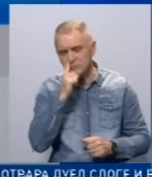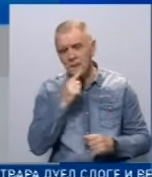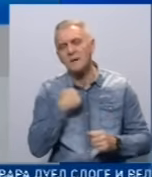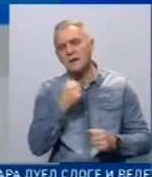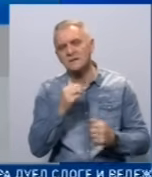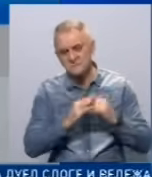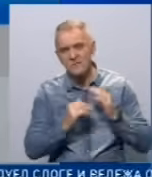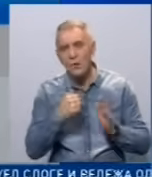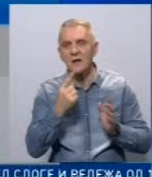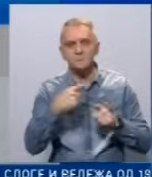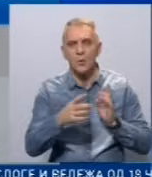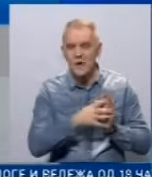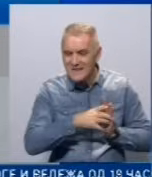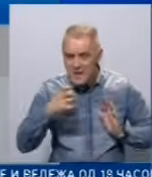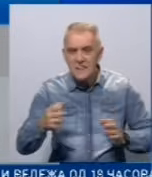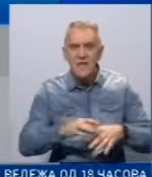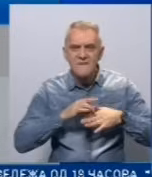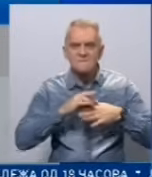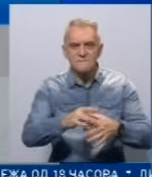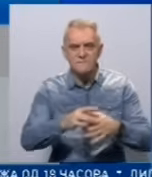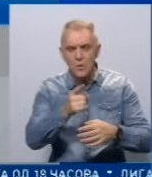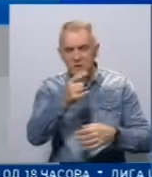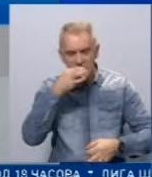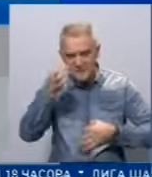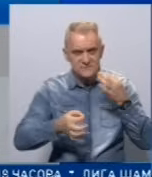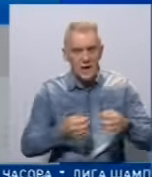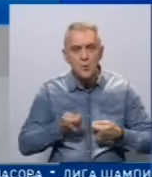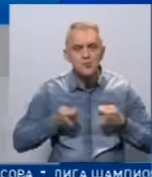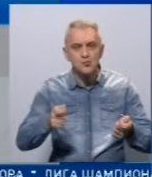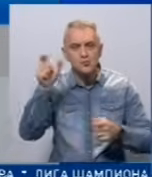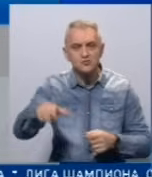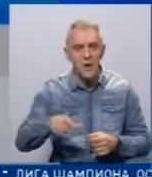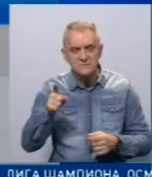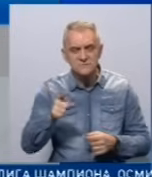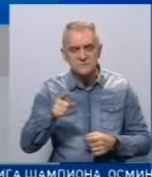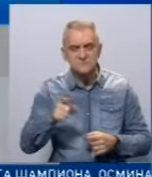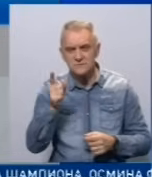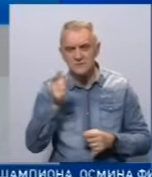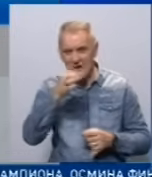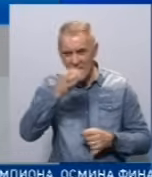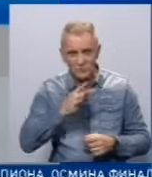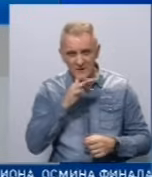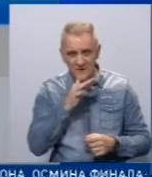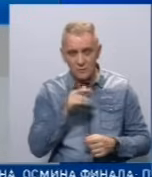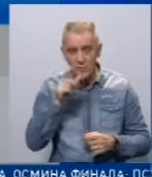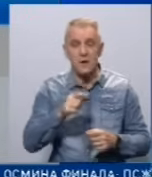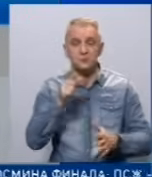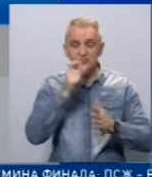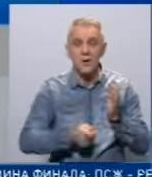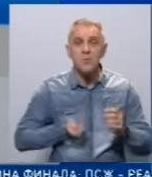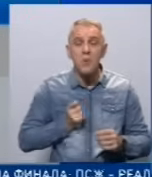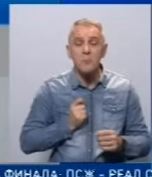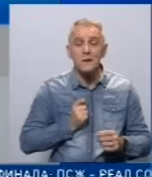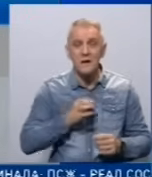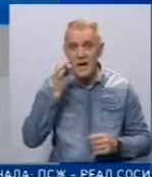dalje vodi istraga protiv tužilaca kantonalnog tužilaštva kantona Sarajevo, pripadnika MUP-a kantona